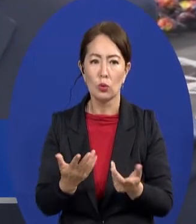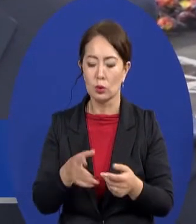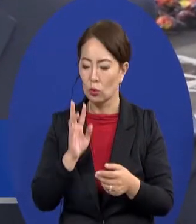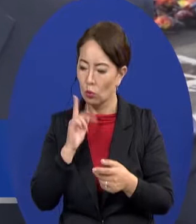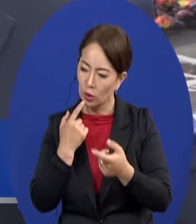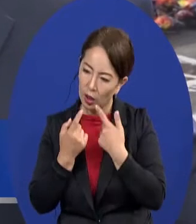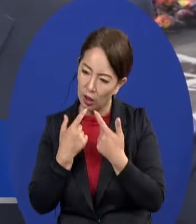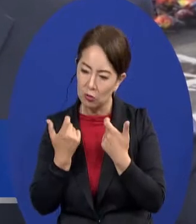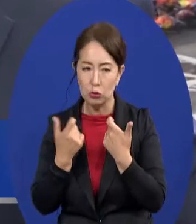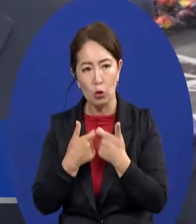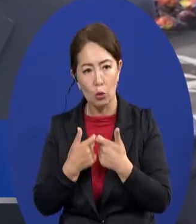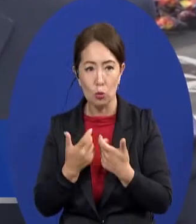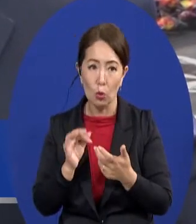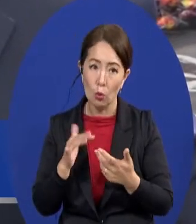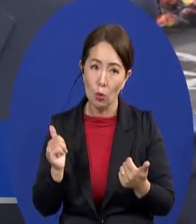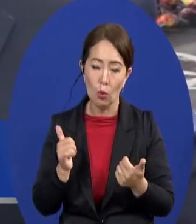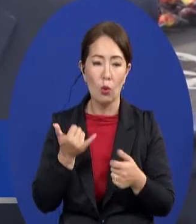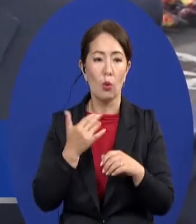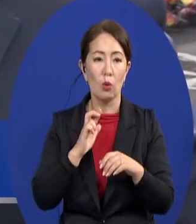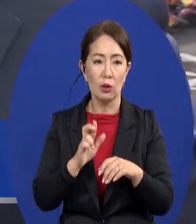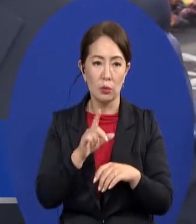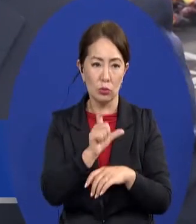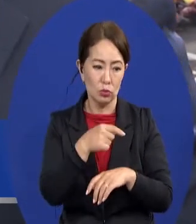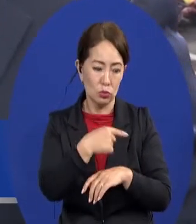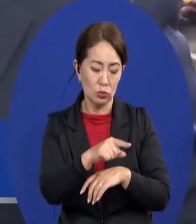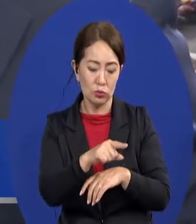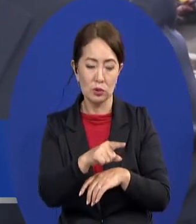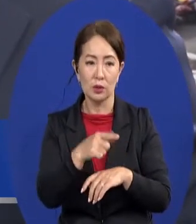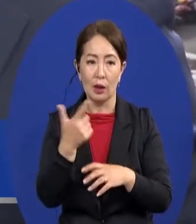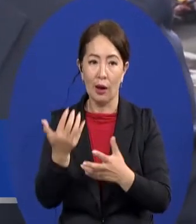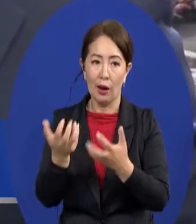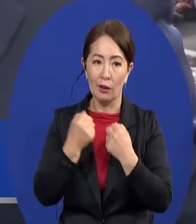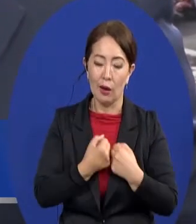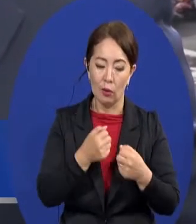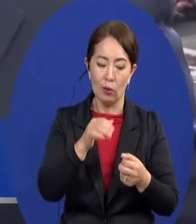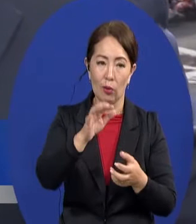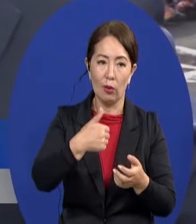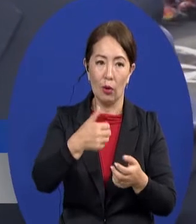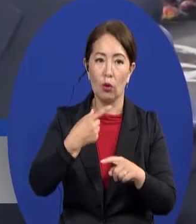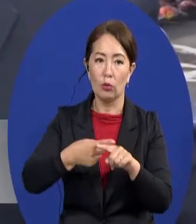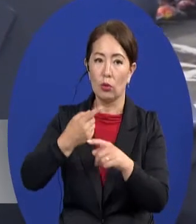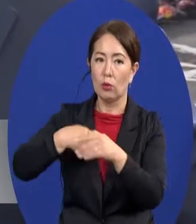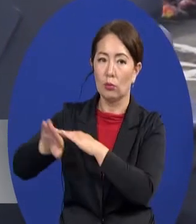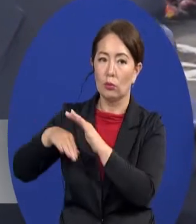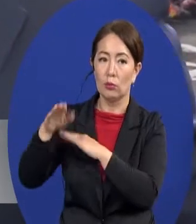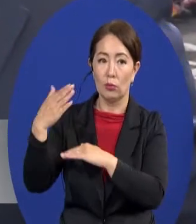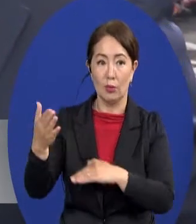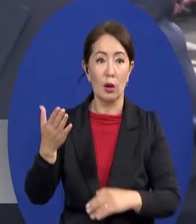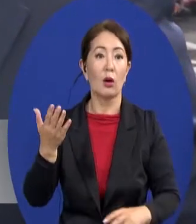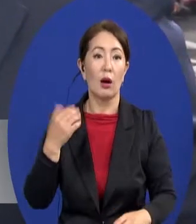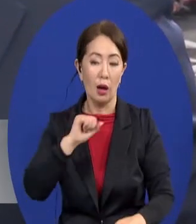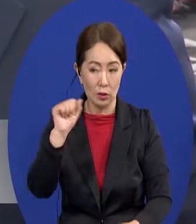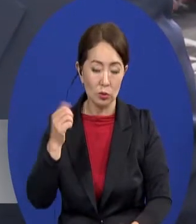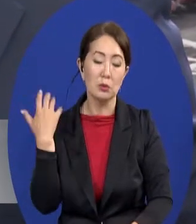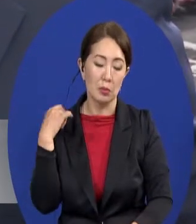үгсэд ч юм уу хотын одоо иргэдийн төвчний хэрэгцээг хөдөө орнот руу гаргах ийм одоо асуудлууд бас ихээр одоо бас яригдчихв